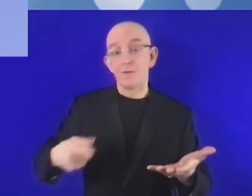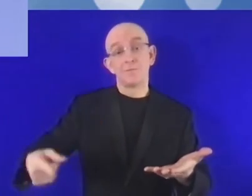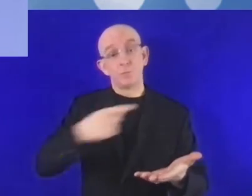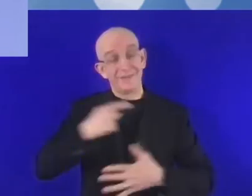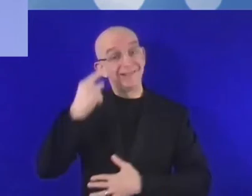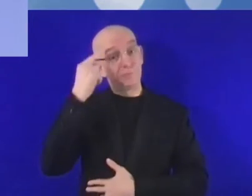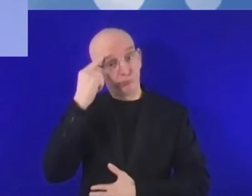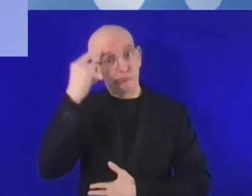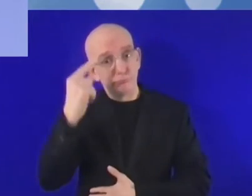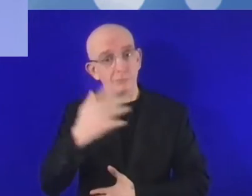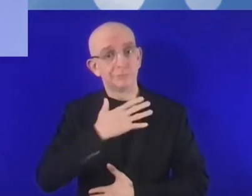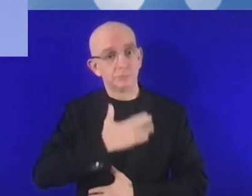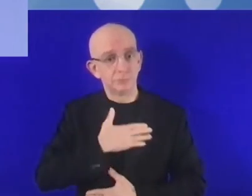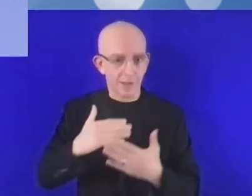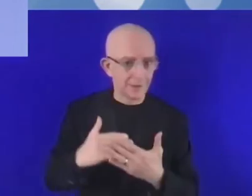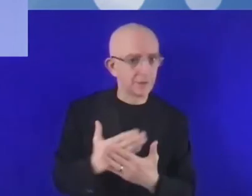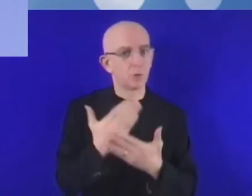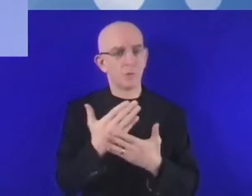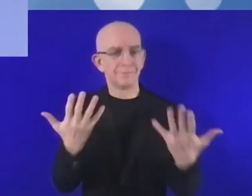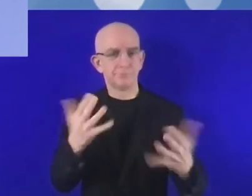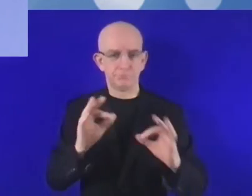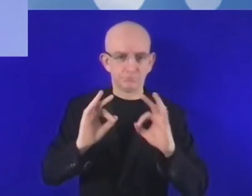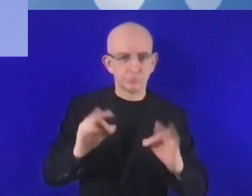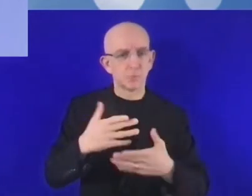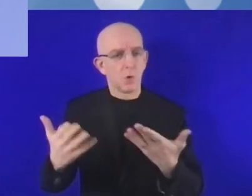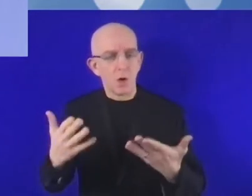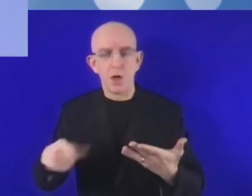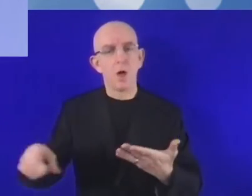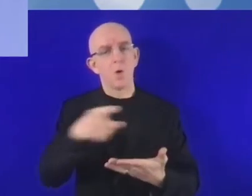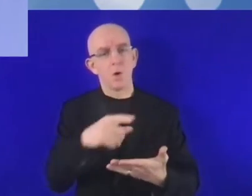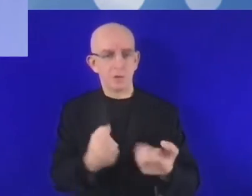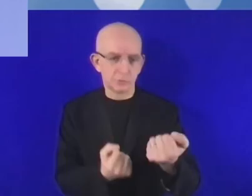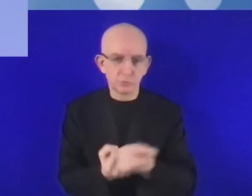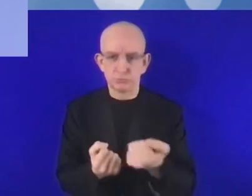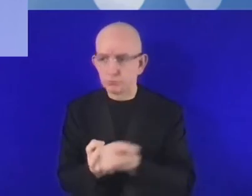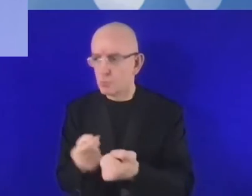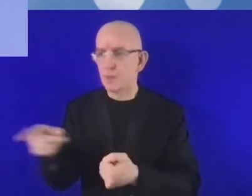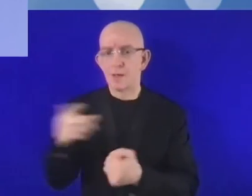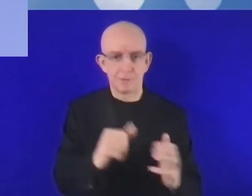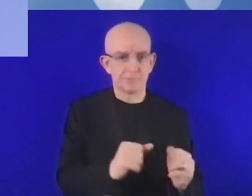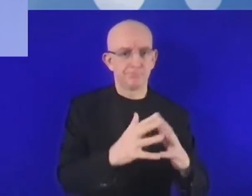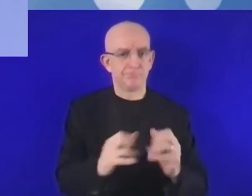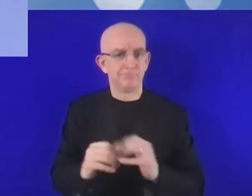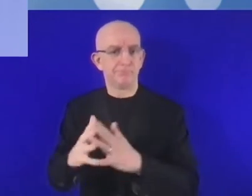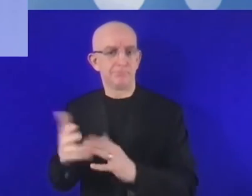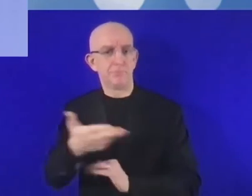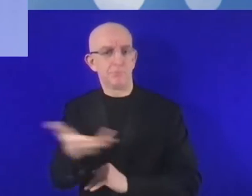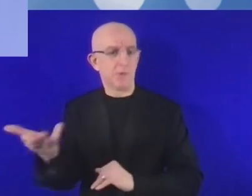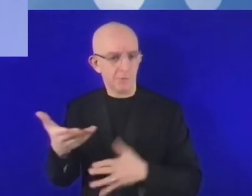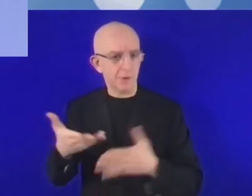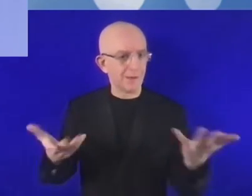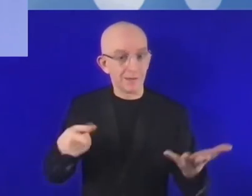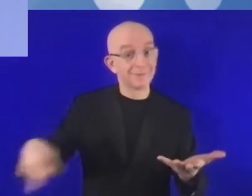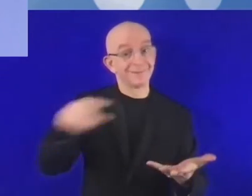стартапами, заметившими потенциал некоторых решений. Так что мы должны поддерживать стартапы с